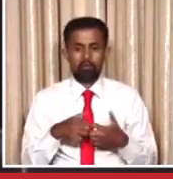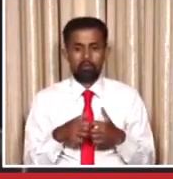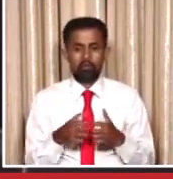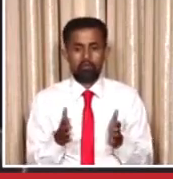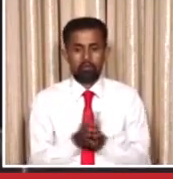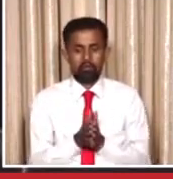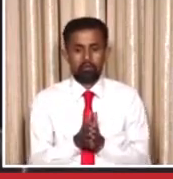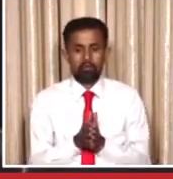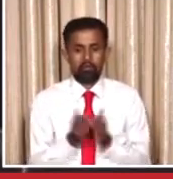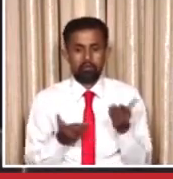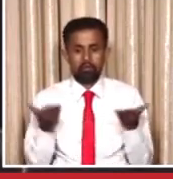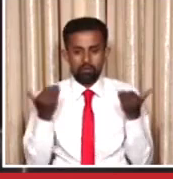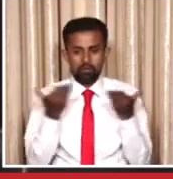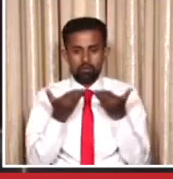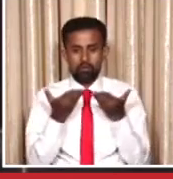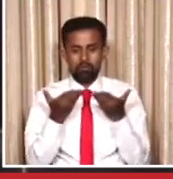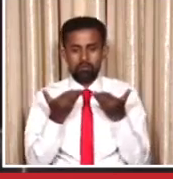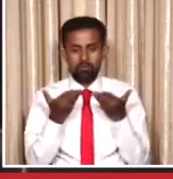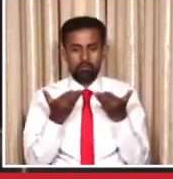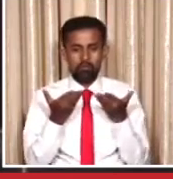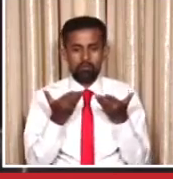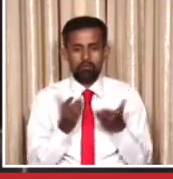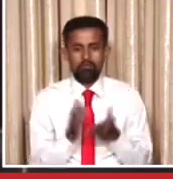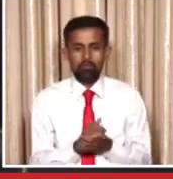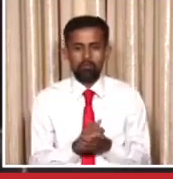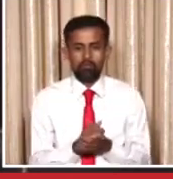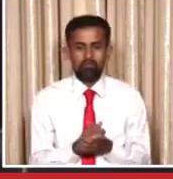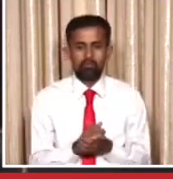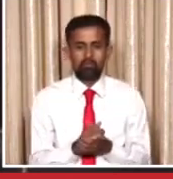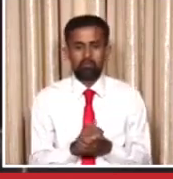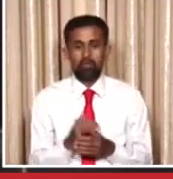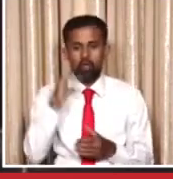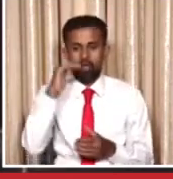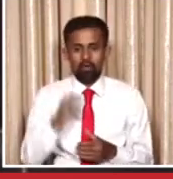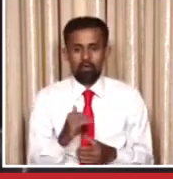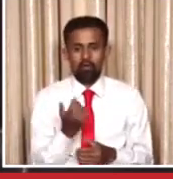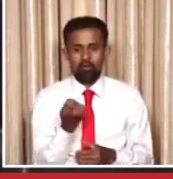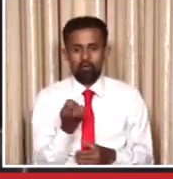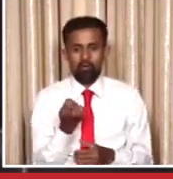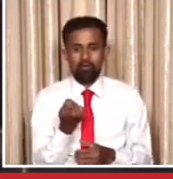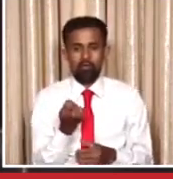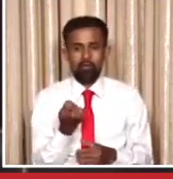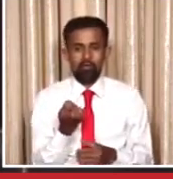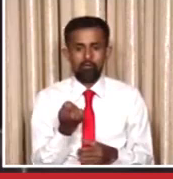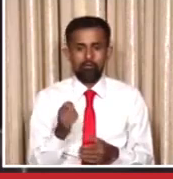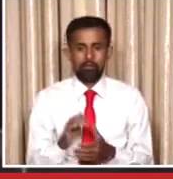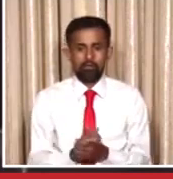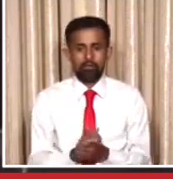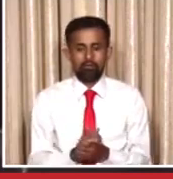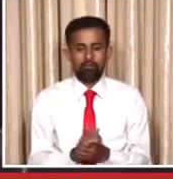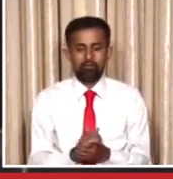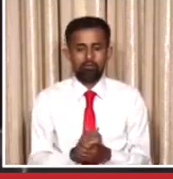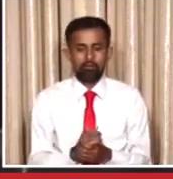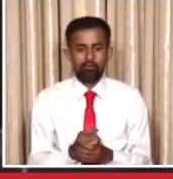இன்றிருக்கின்ற நிலைமை இது மிக மிக போதாத ஒன்றாக இருக்கிறது. இது சம்பந்தமாக கௌரவ அமைச்சர் அவர்கள்